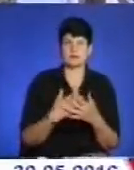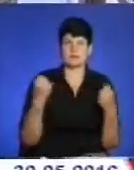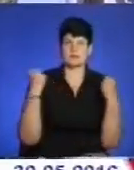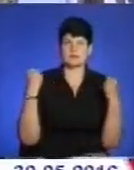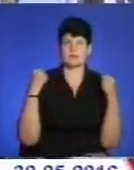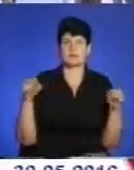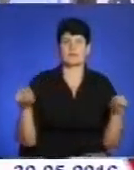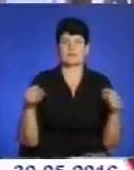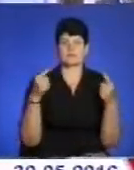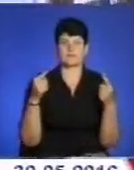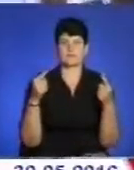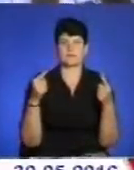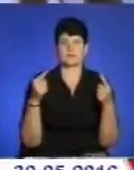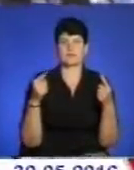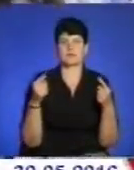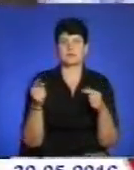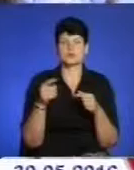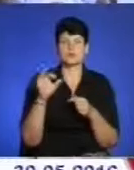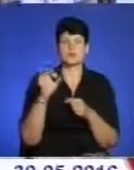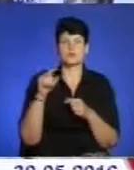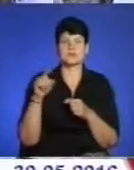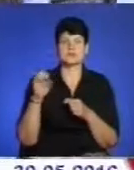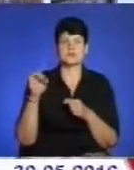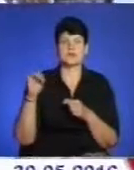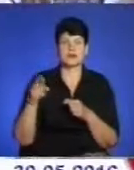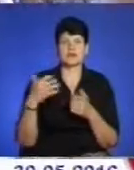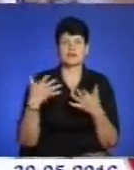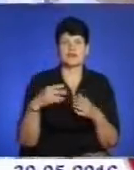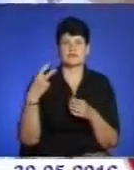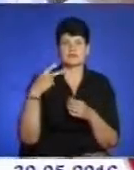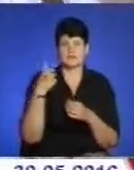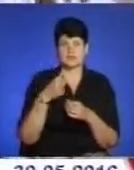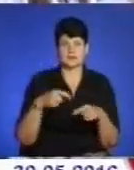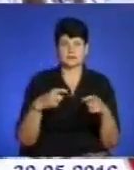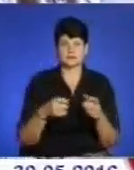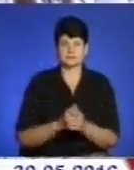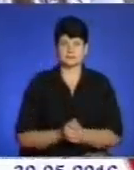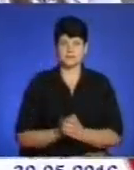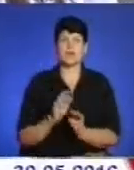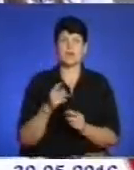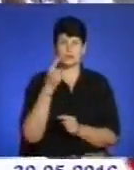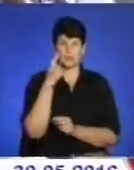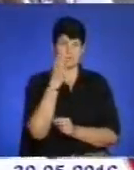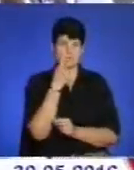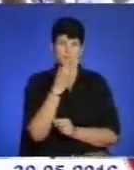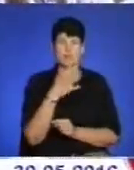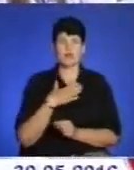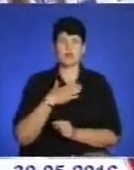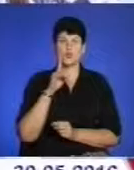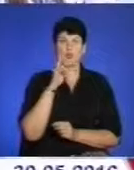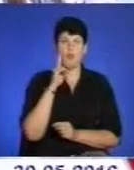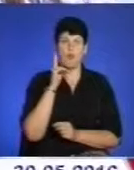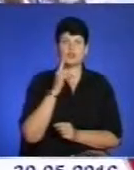першою, найстаршого і наймолодшого учасників. Найстаршим бігуном був Василь Сидорчук. Мені майже 60 років, але в